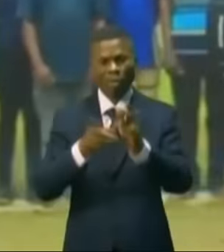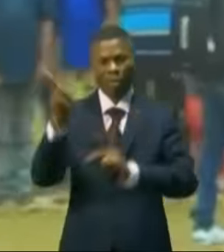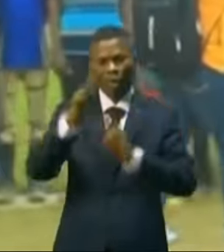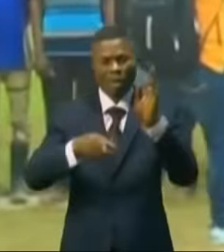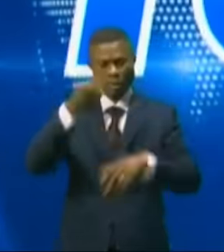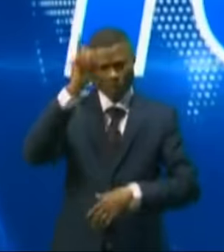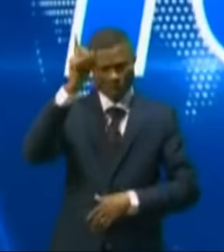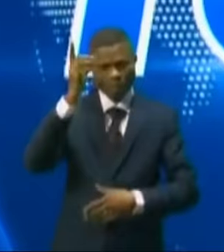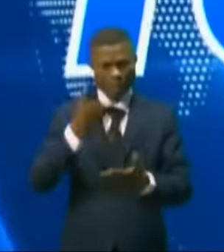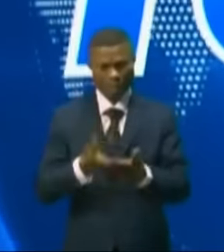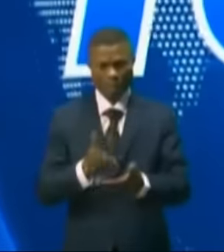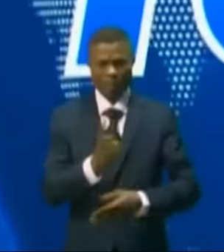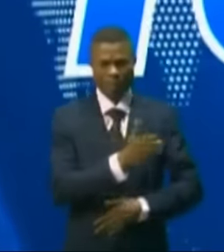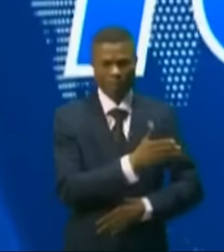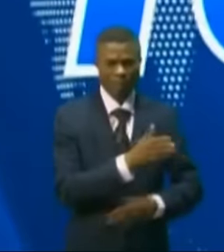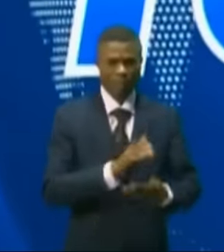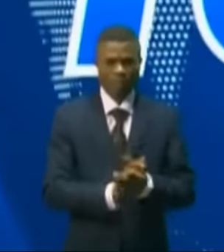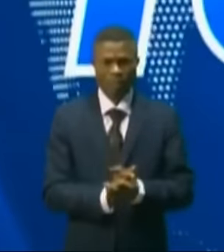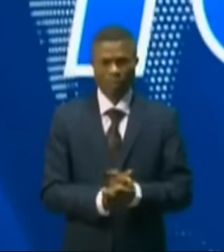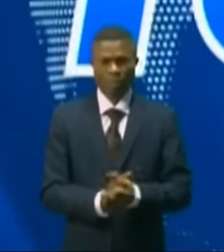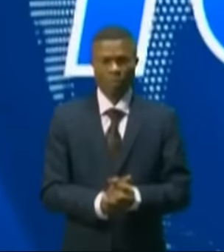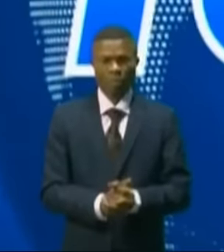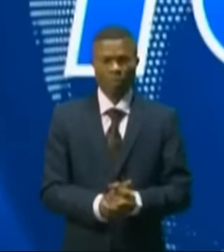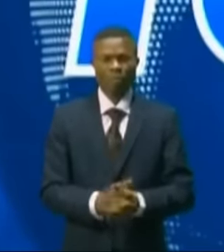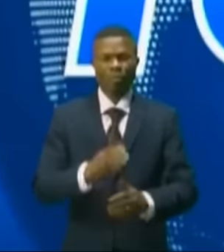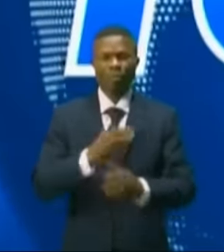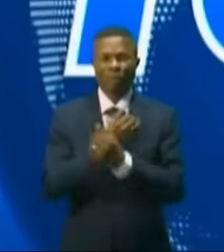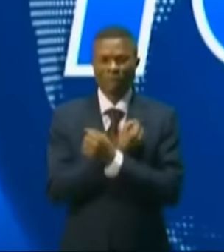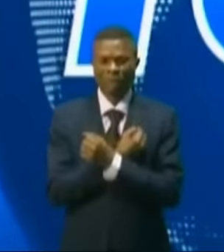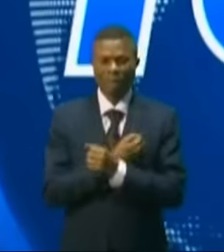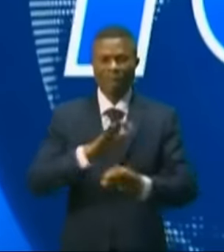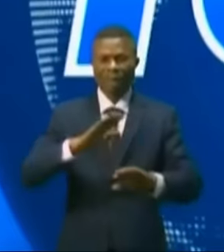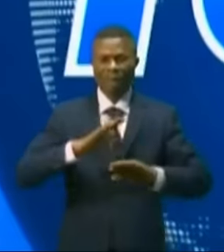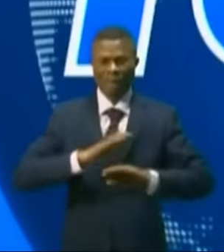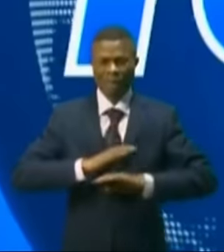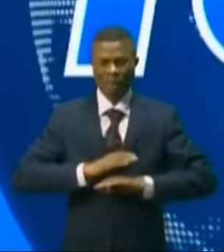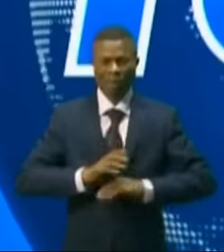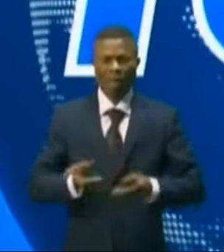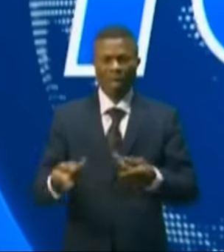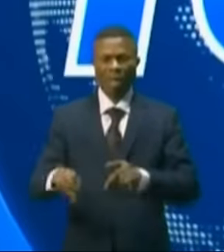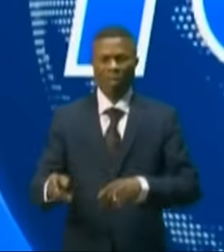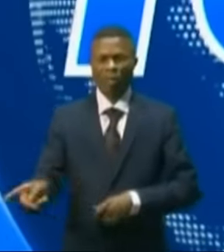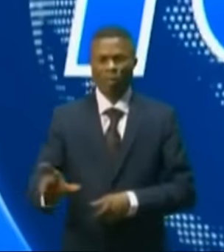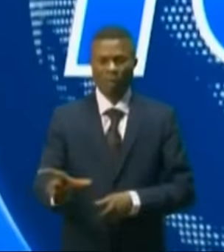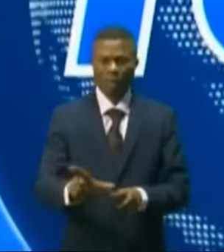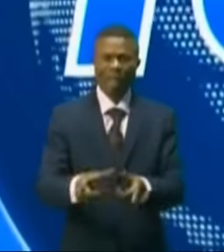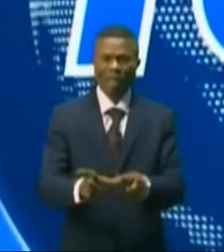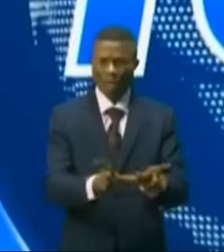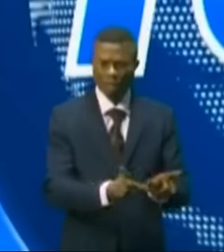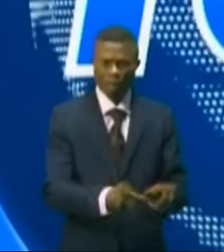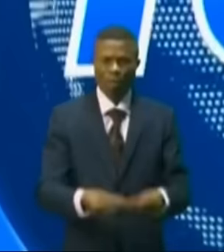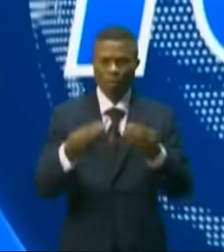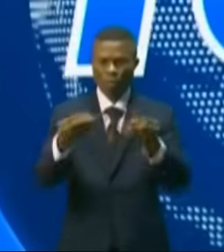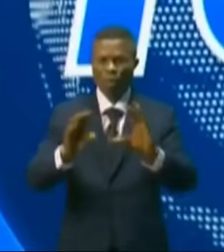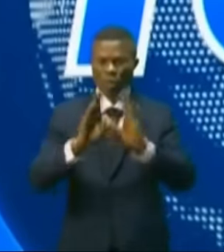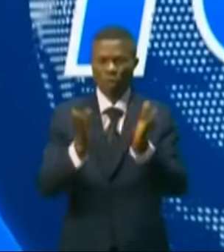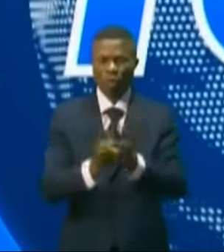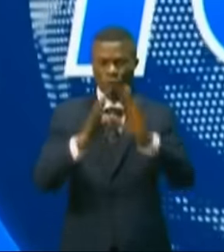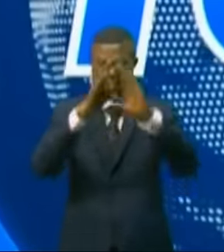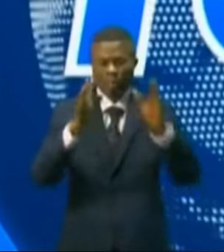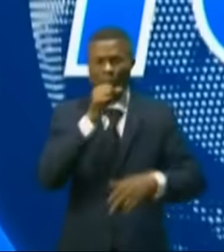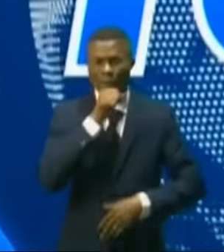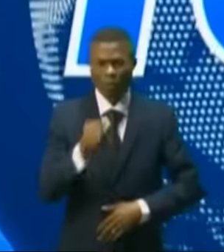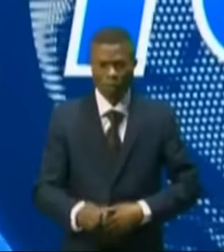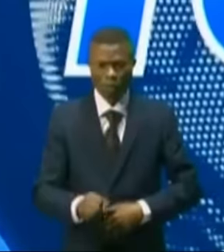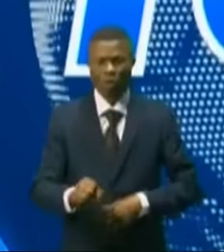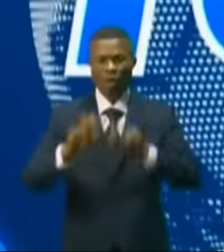d'abord. Un élan de solidarité dans la province du Lualaba, des vivres et non-vivres ont été remis à l'hospice des vieillards de la ville de